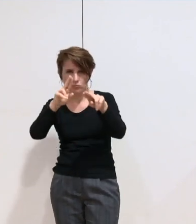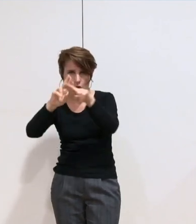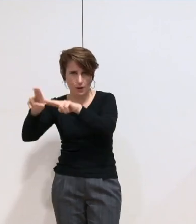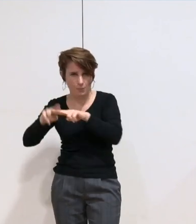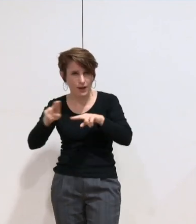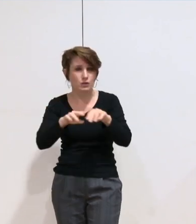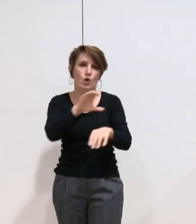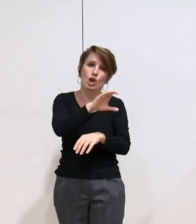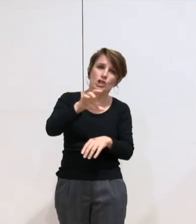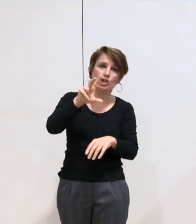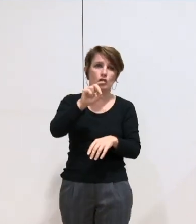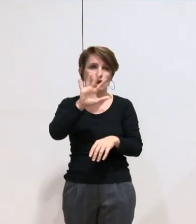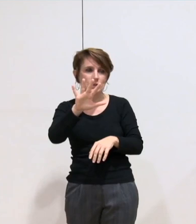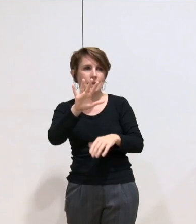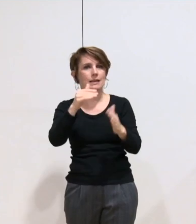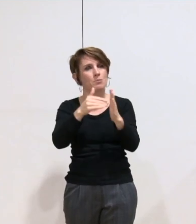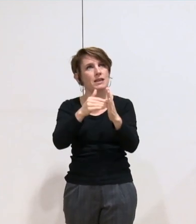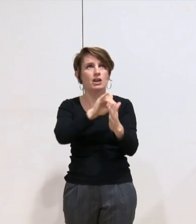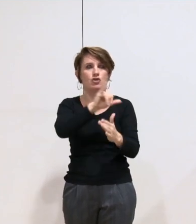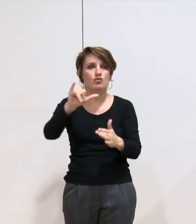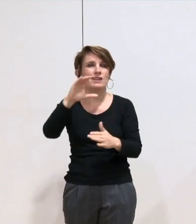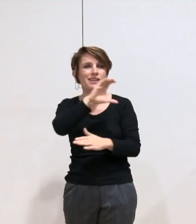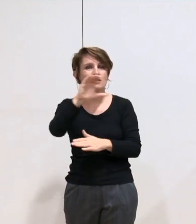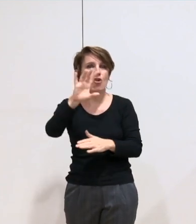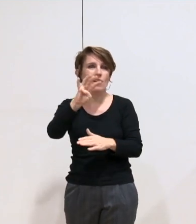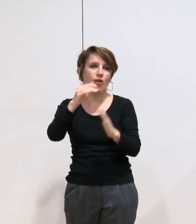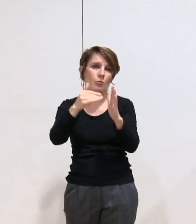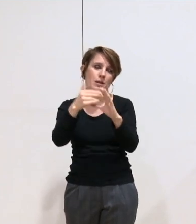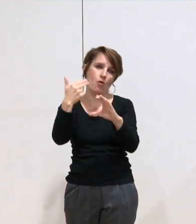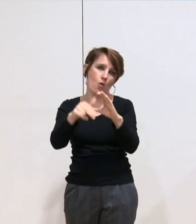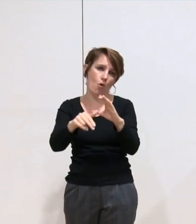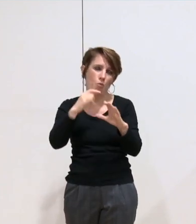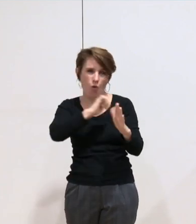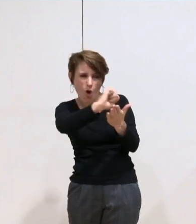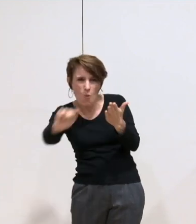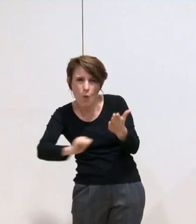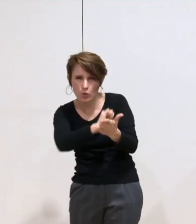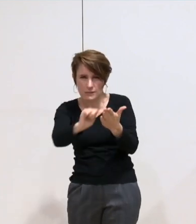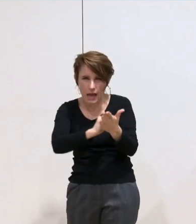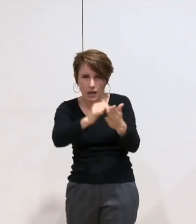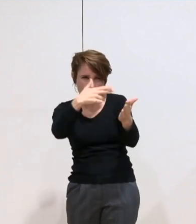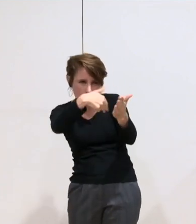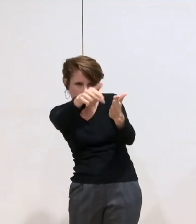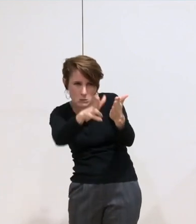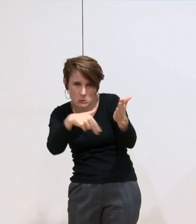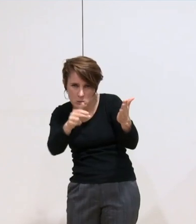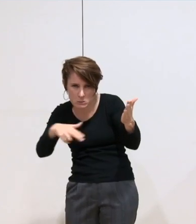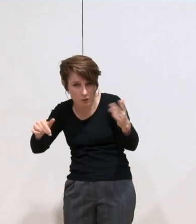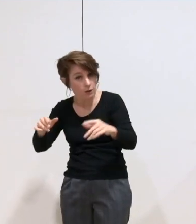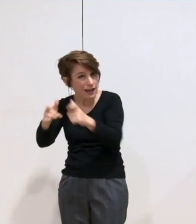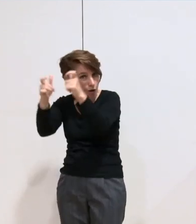de réparation, de ponçage et de mise en état qui était évaluée par des entreprises